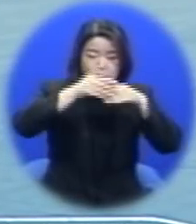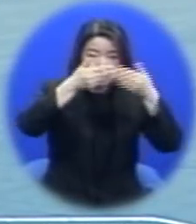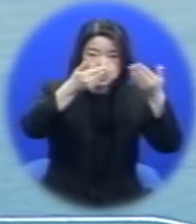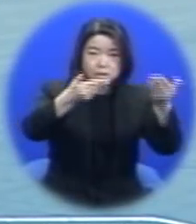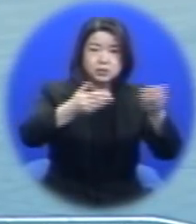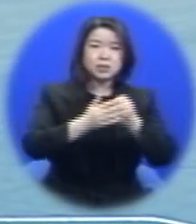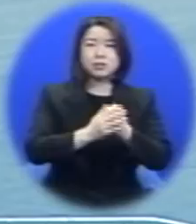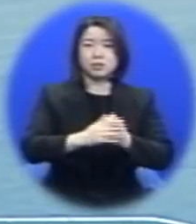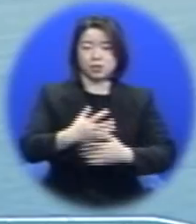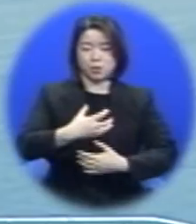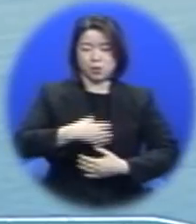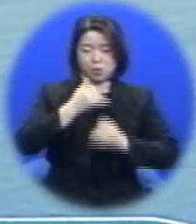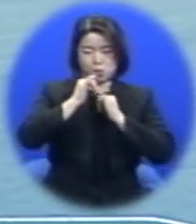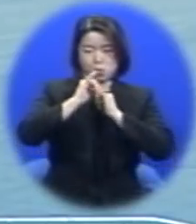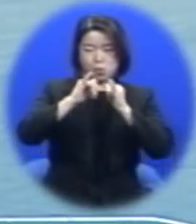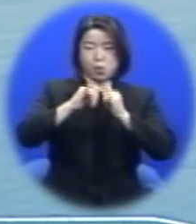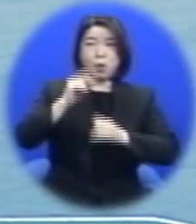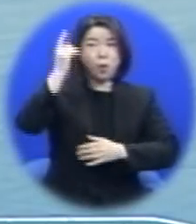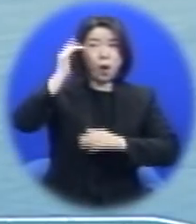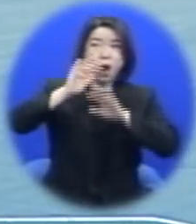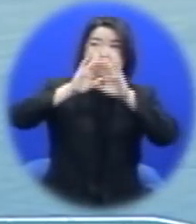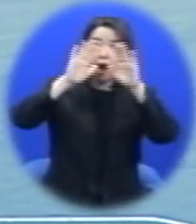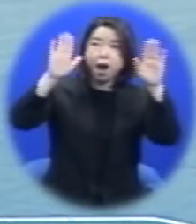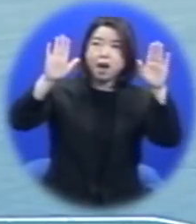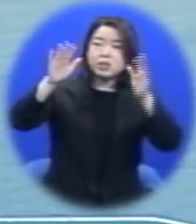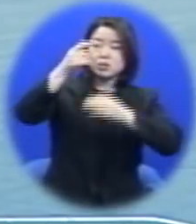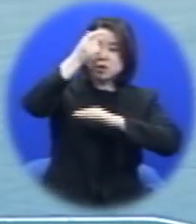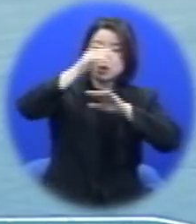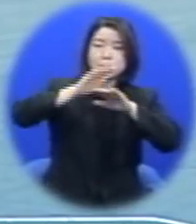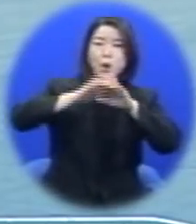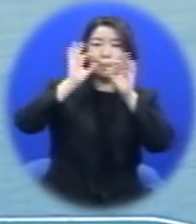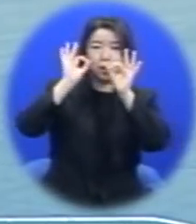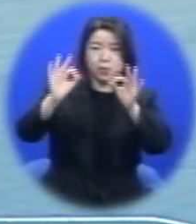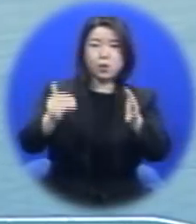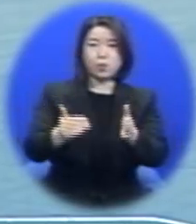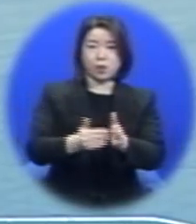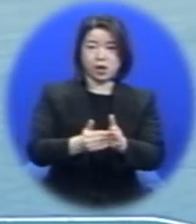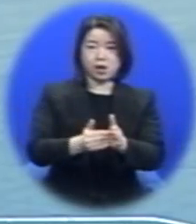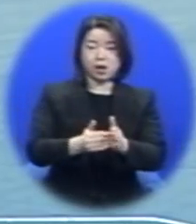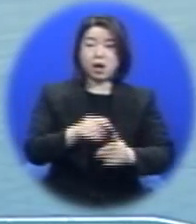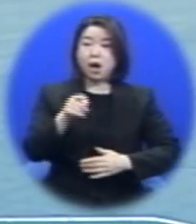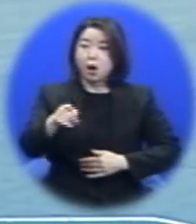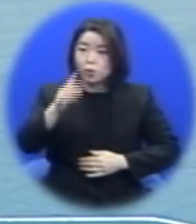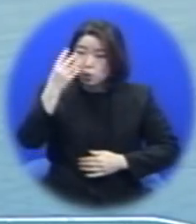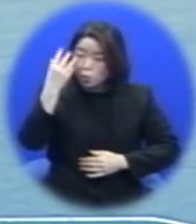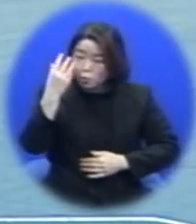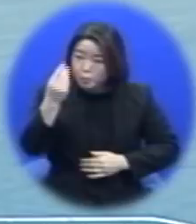장엄한 천상의 예배를 요한이 보았습니다. 그걸 보고 난 요한이